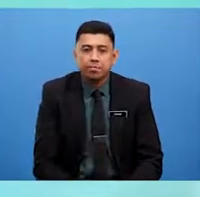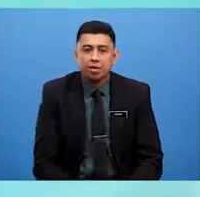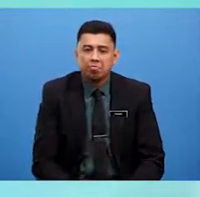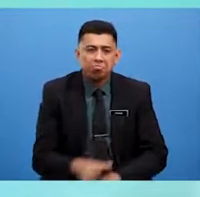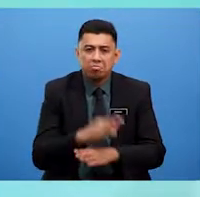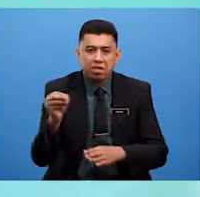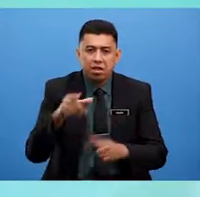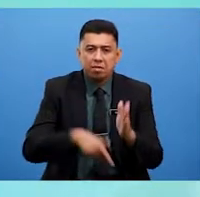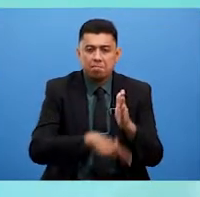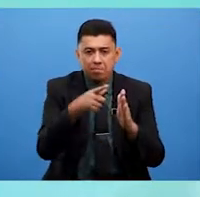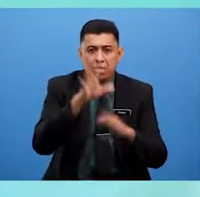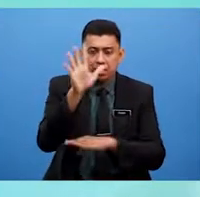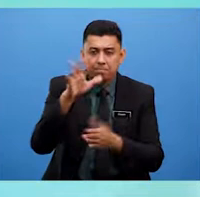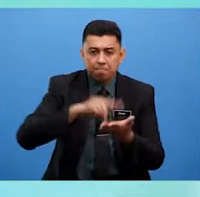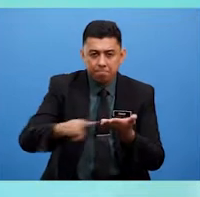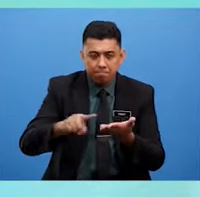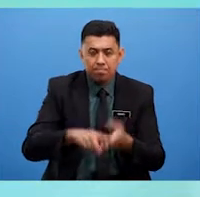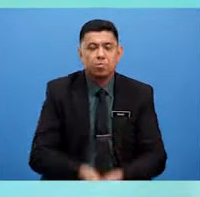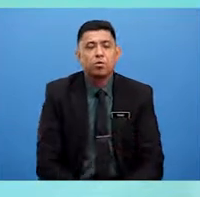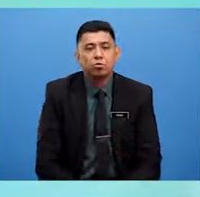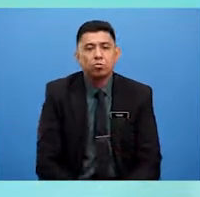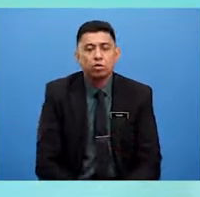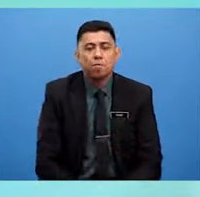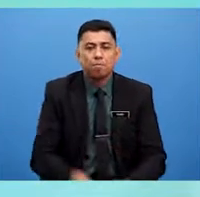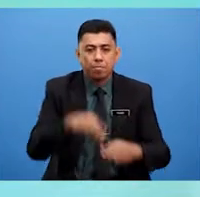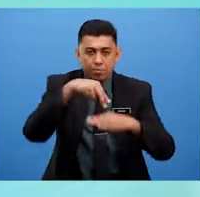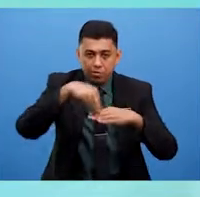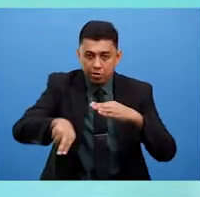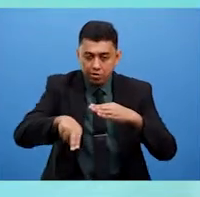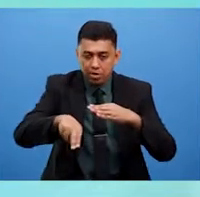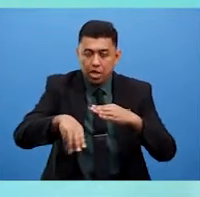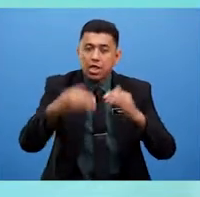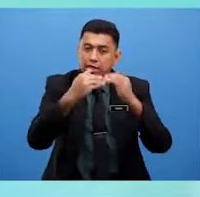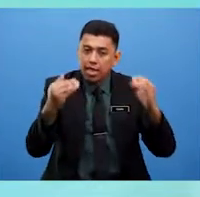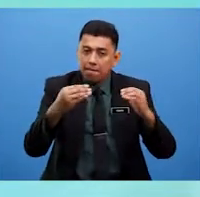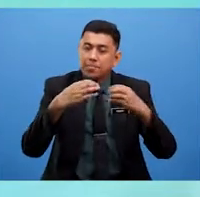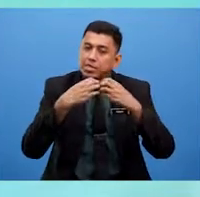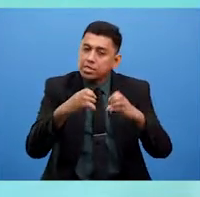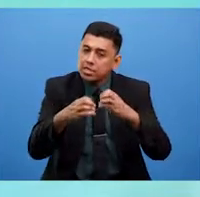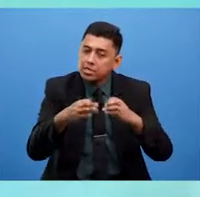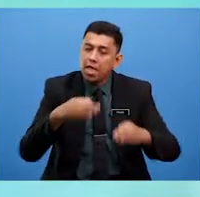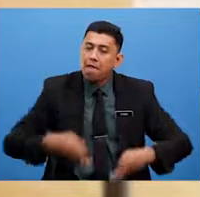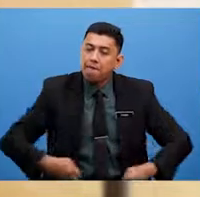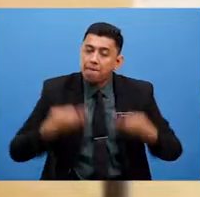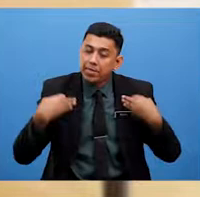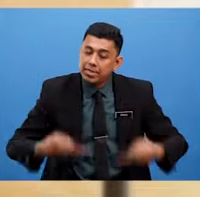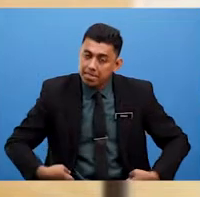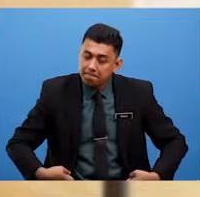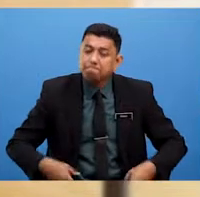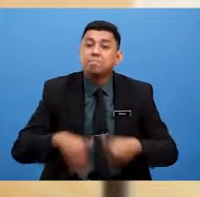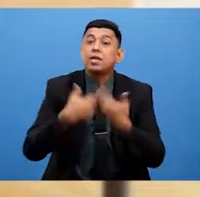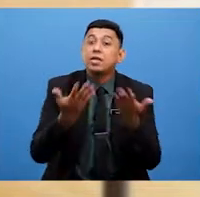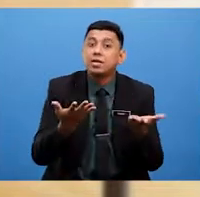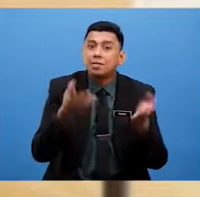melebihi 5 minggu kerana akan mengakibatkan penurunan tahap kecergasan fizikal. Bagaimana